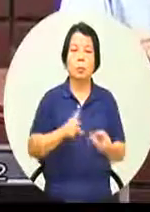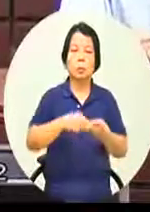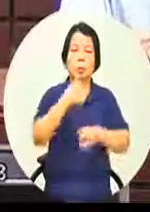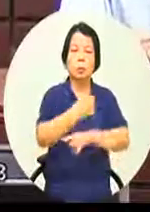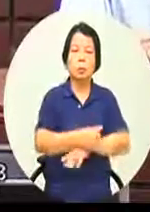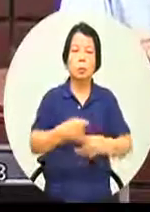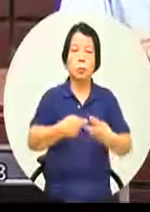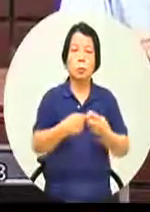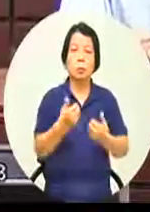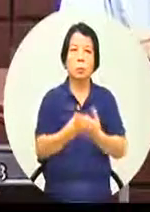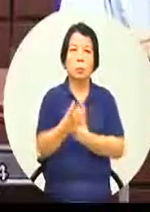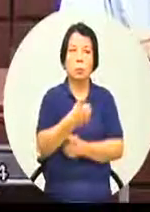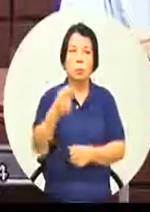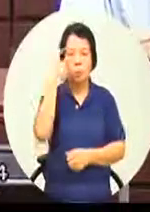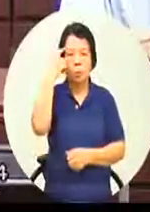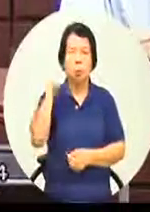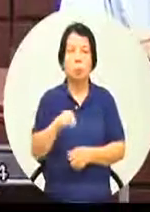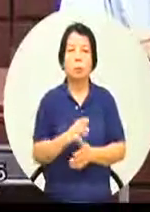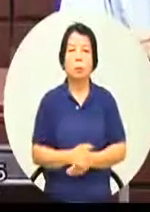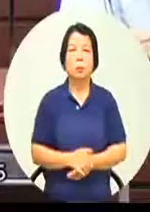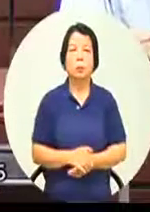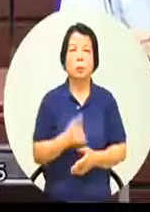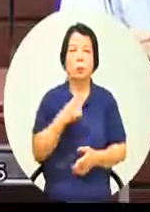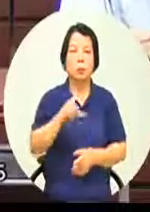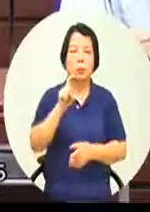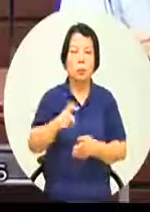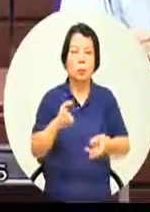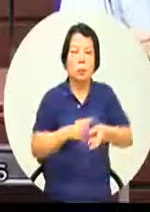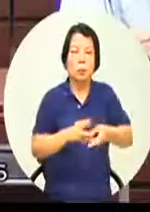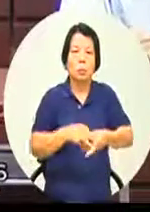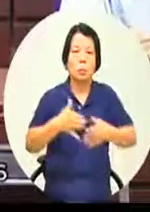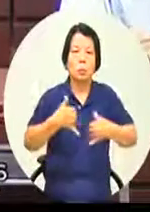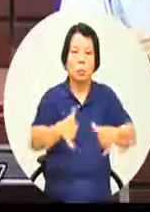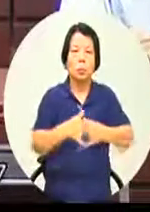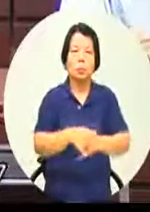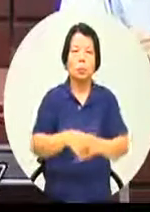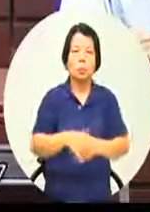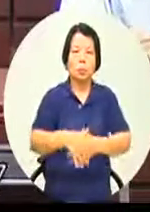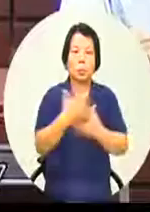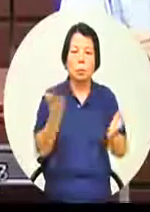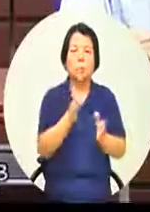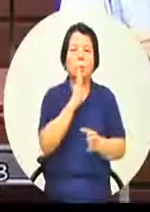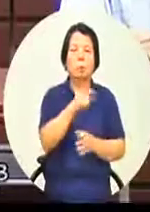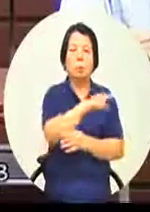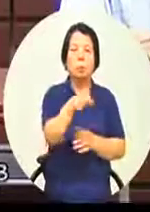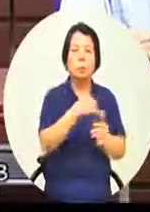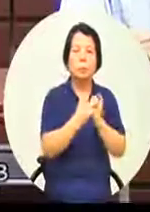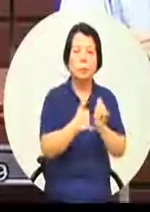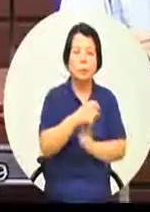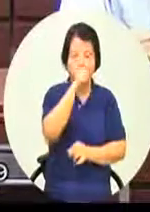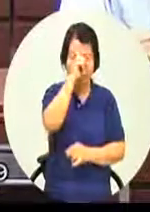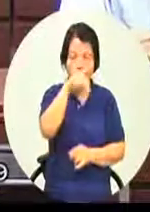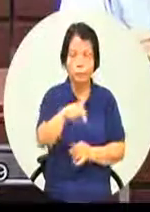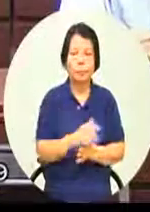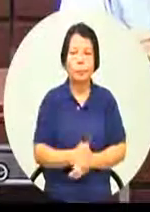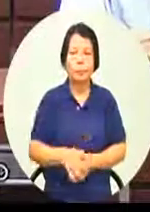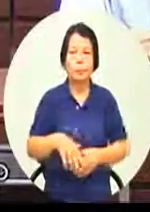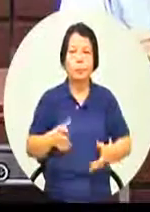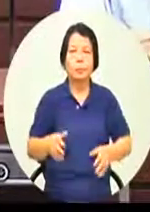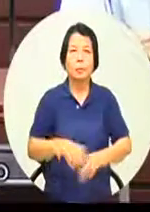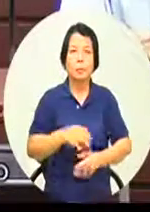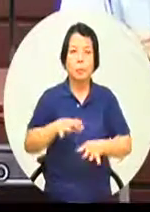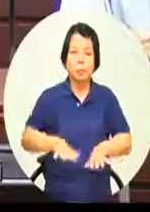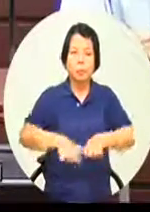员。我想这个石泉路打通呢，是大家市民的共同期待哈，还有志工池。那么对于我们在那